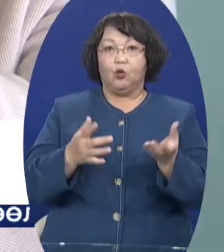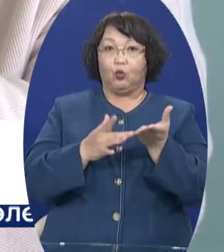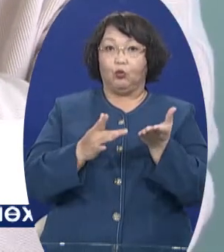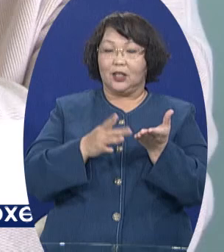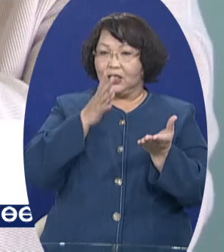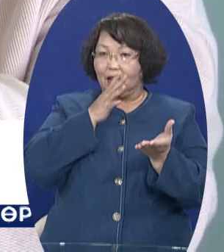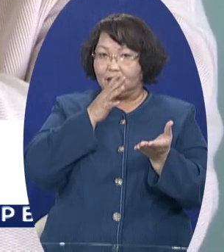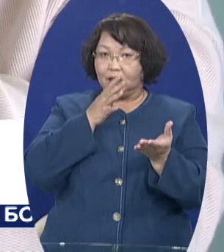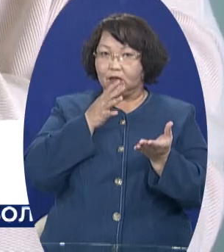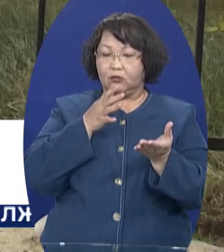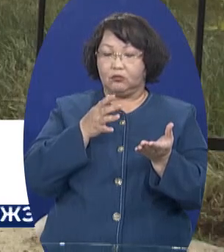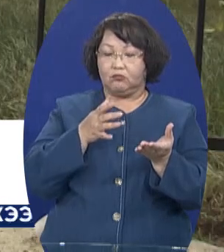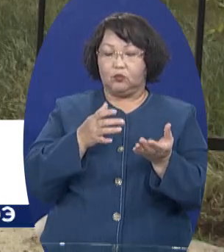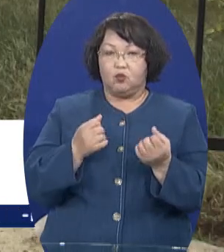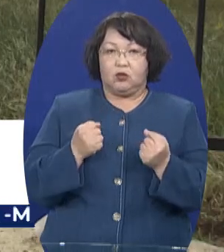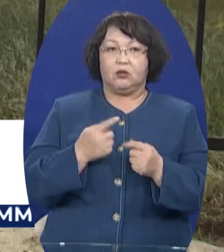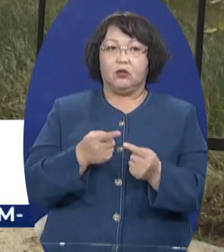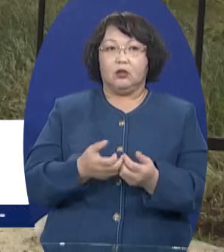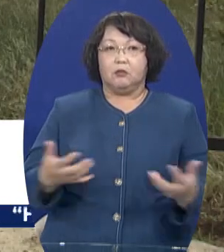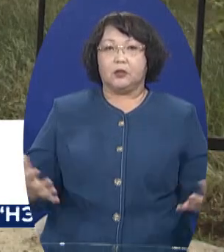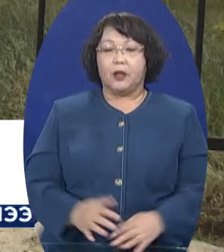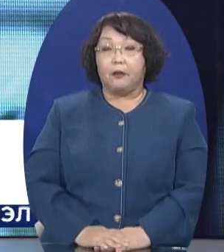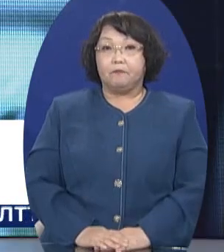гих мэт олон давуу талууд бий болох юм.